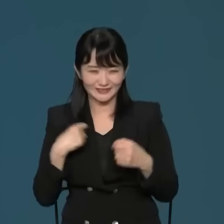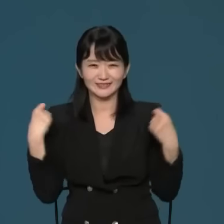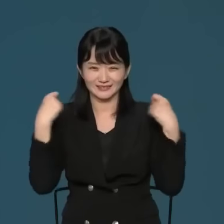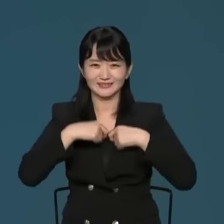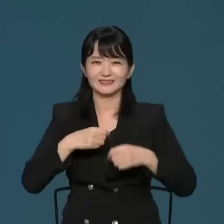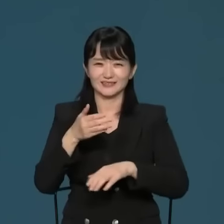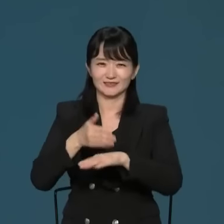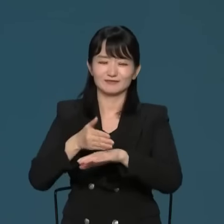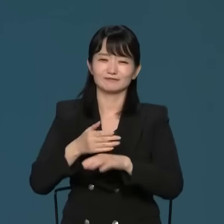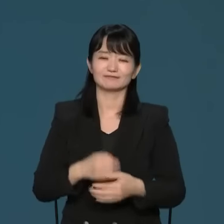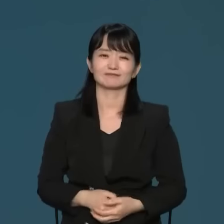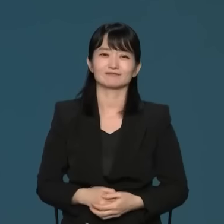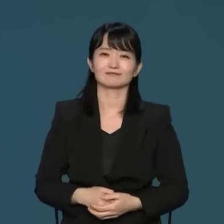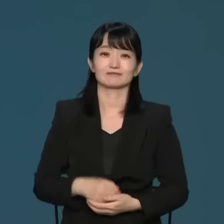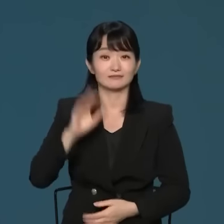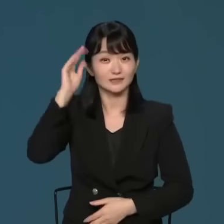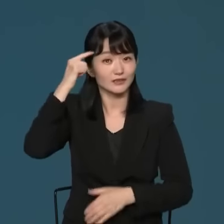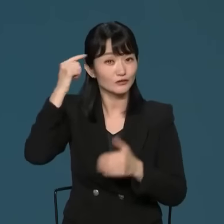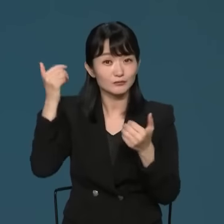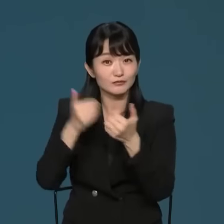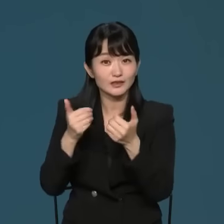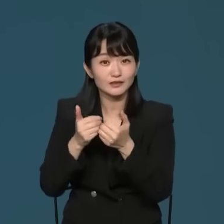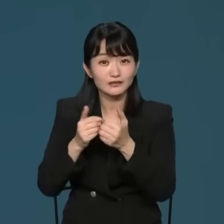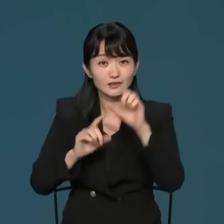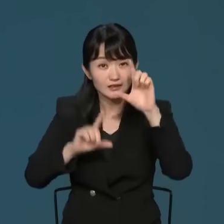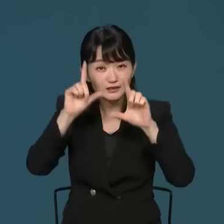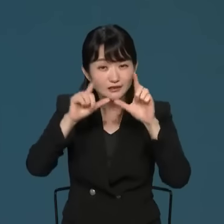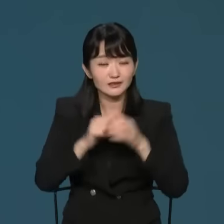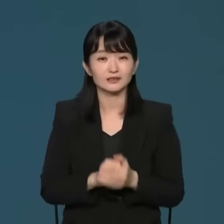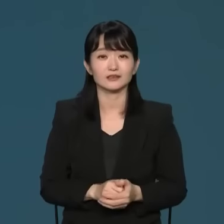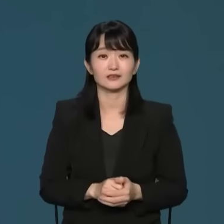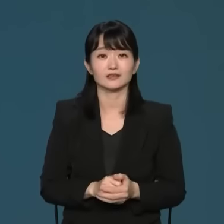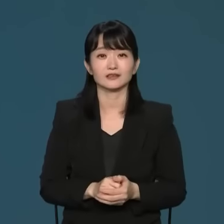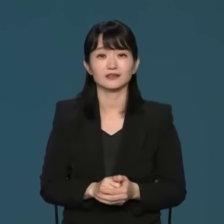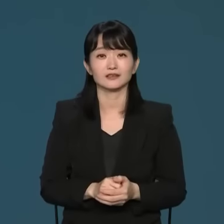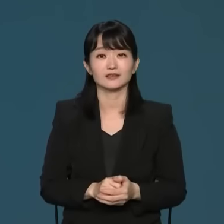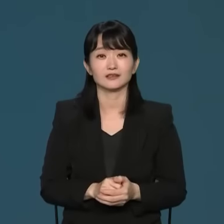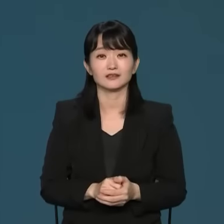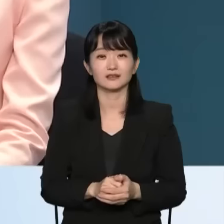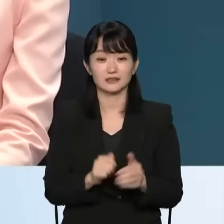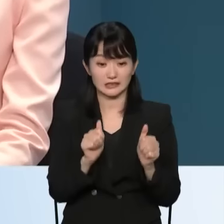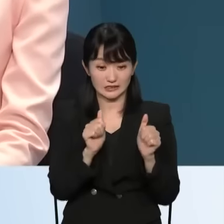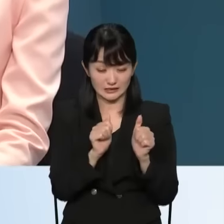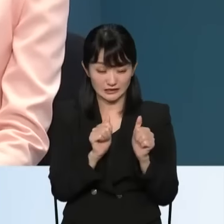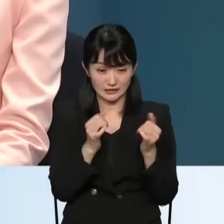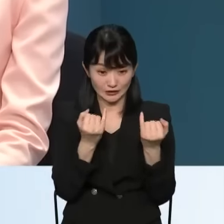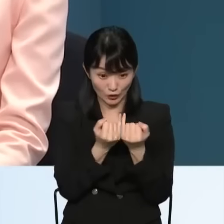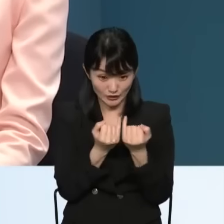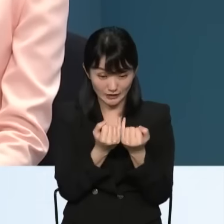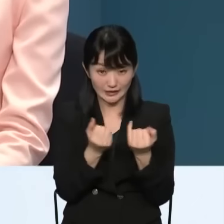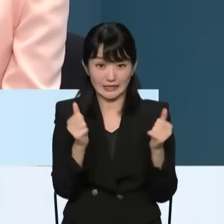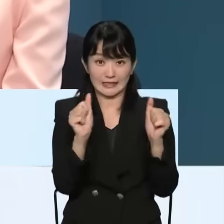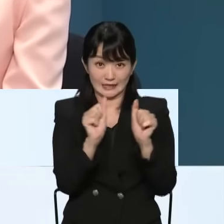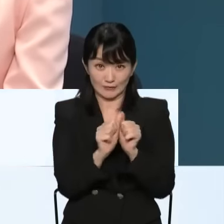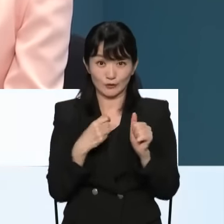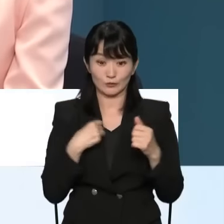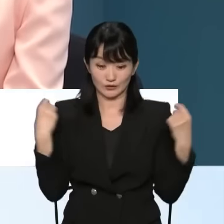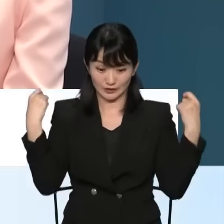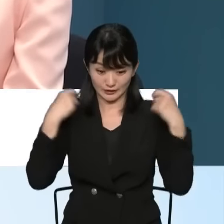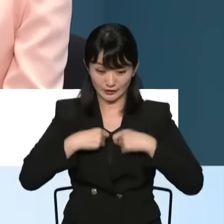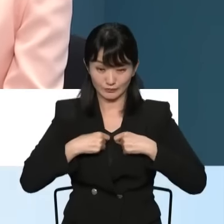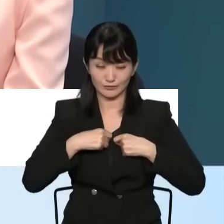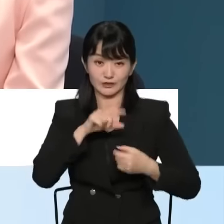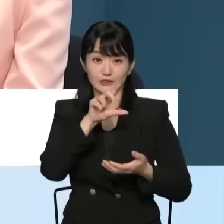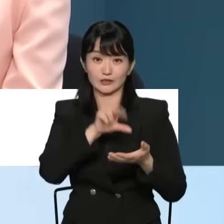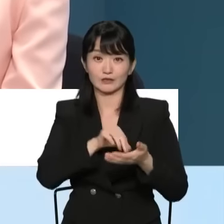네, 최근에는 이 정반대의 네. 이미지, 남장 여자, 옥스칼로, 베르사유의 장미 한창 또